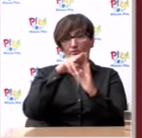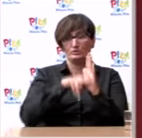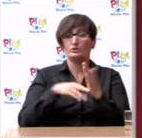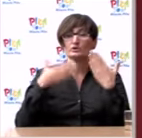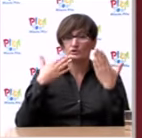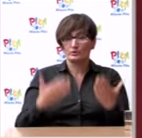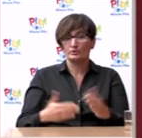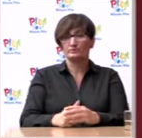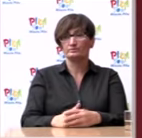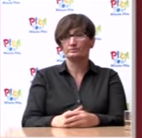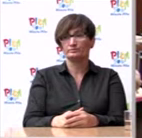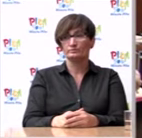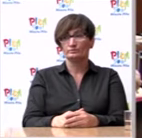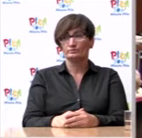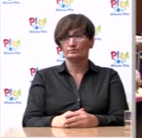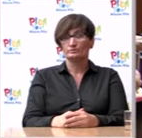Dziękuję.